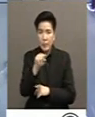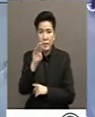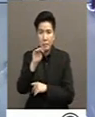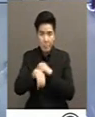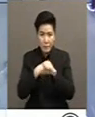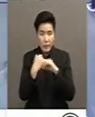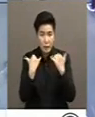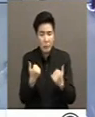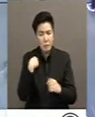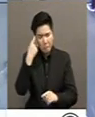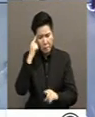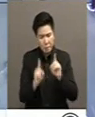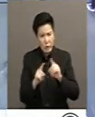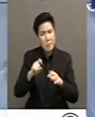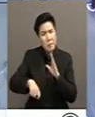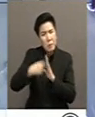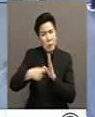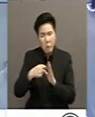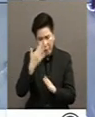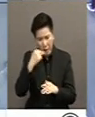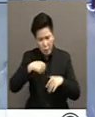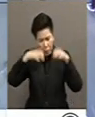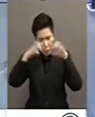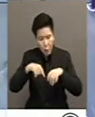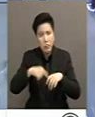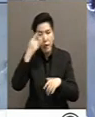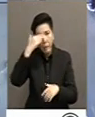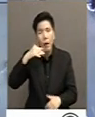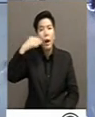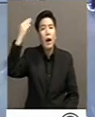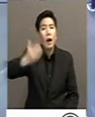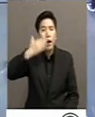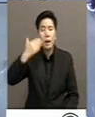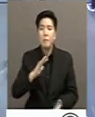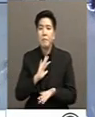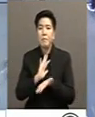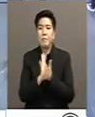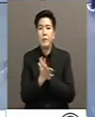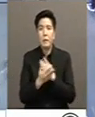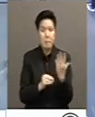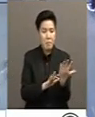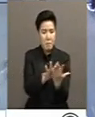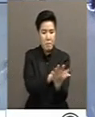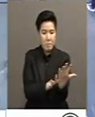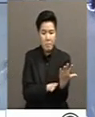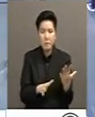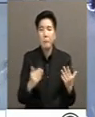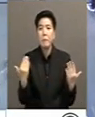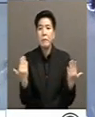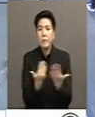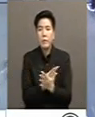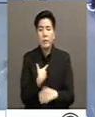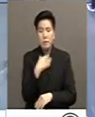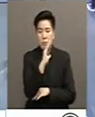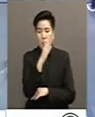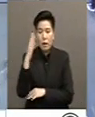นะครับมีการประเมินถึงสาเหตุและปัญหานะครับนั่นเกิดจากความเปลี่ยนแปลงของสภาพภูมิอากาศผังเมืองที่เปลี่ยนแปลงไปรวมถึงป่า